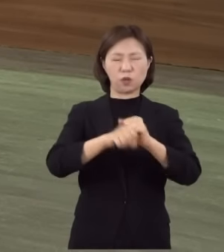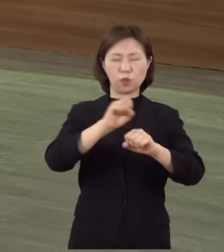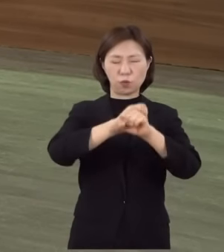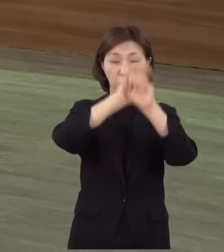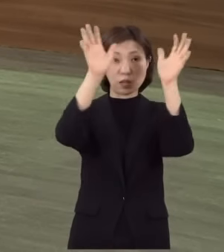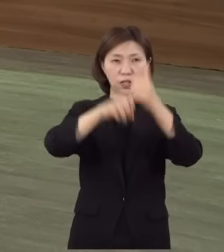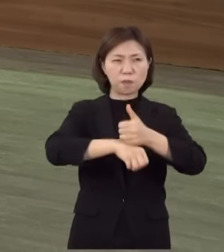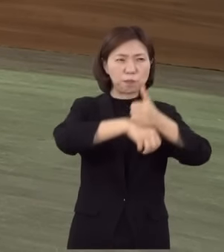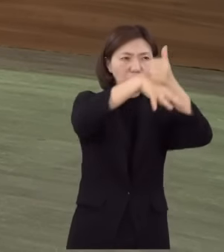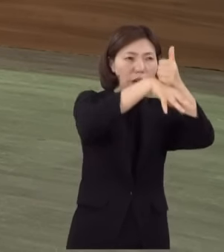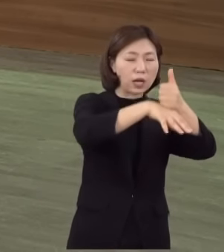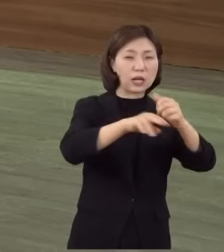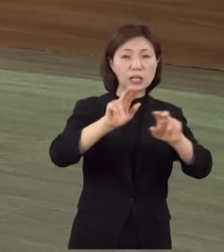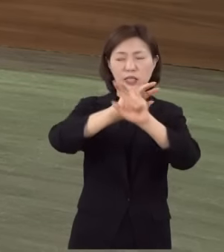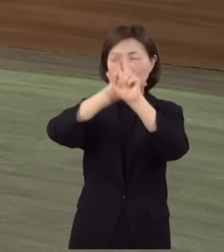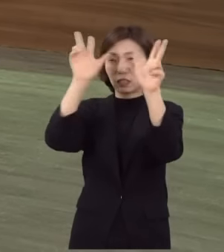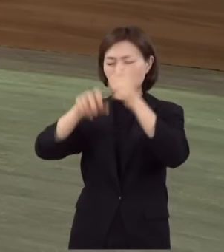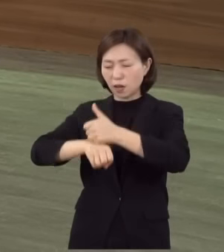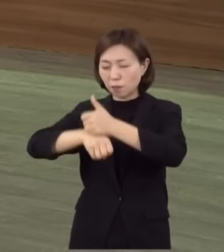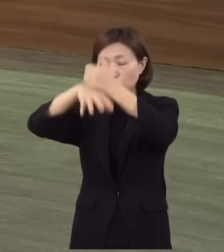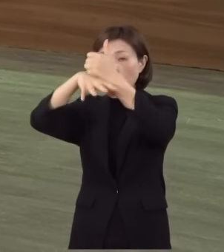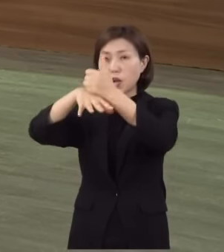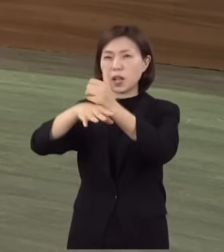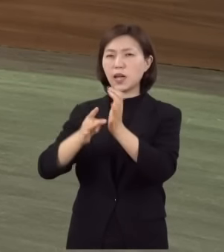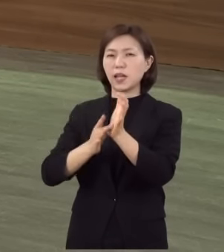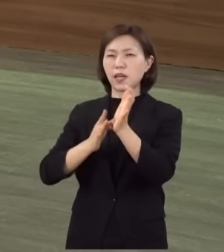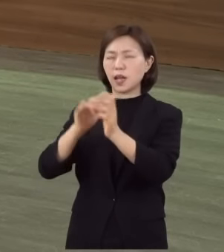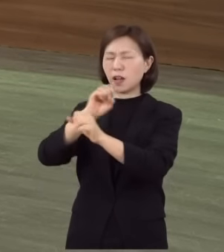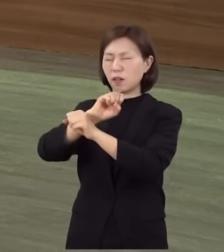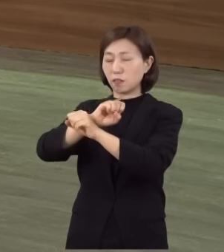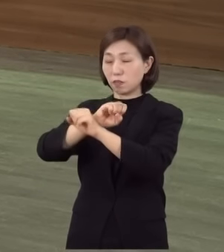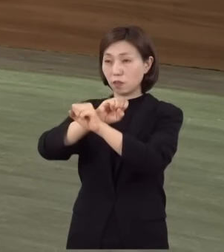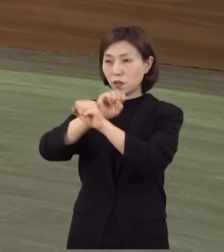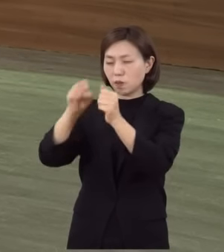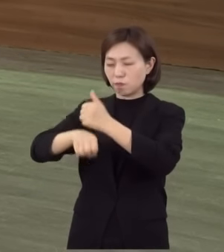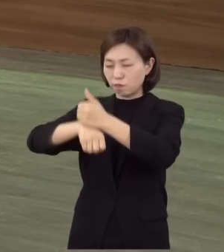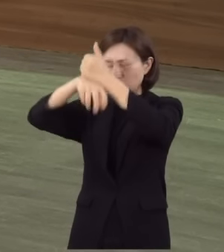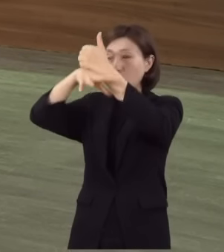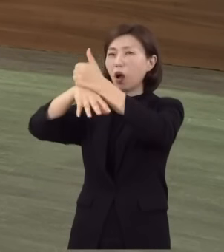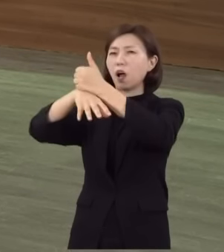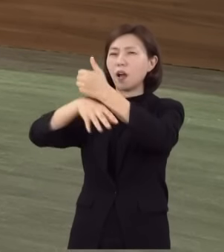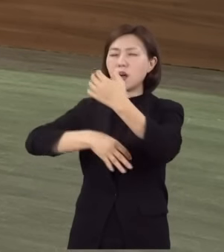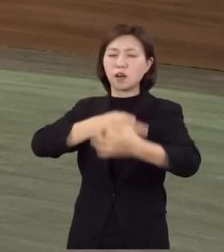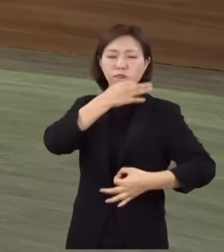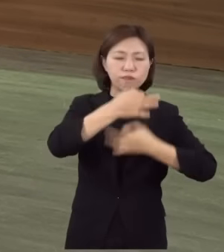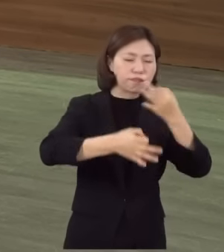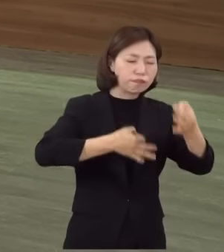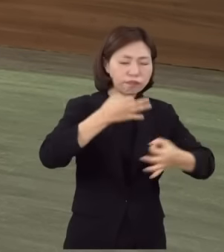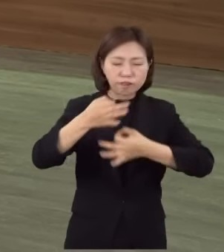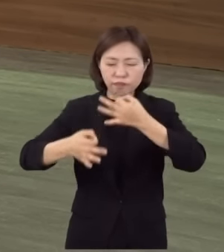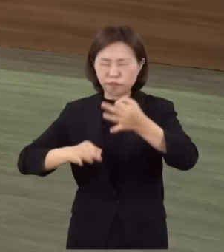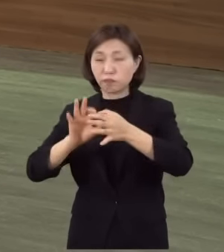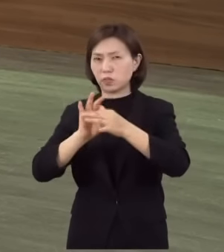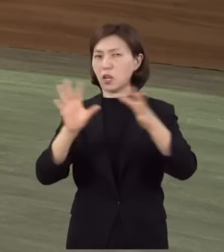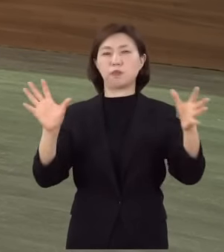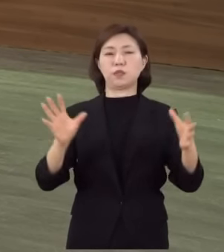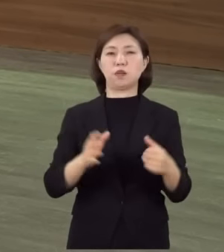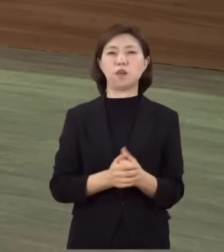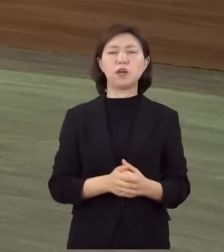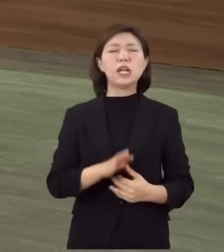관세음보살을 부르건 지장보살을 부르건 약사 여래를 부르건 어떤 불보살님을